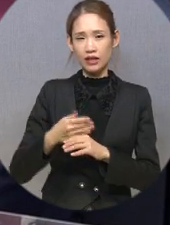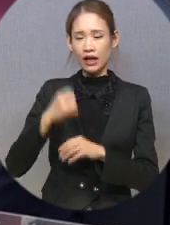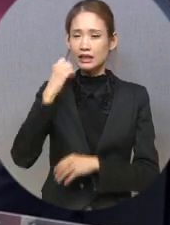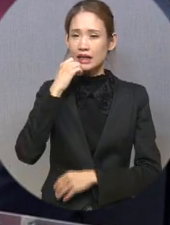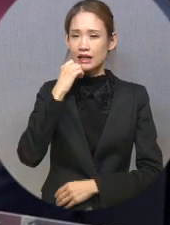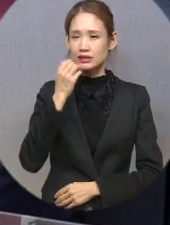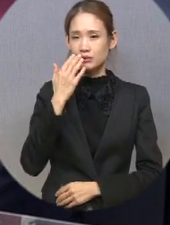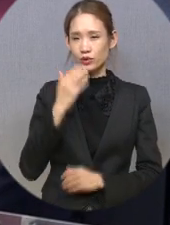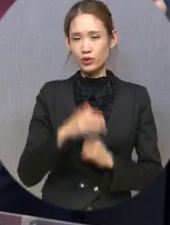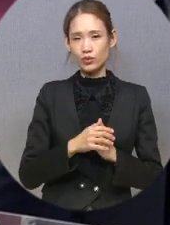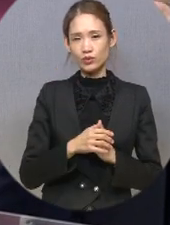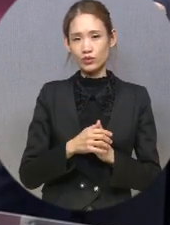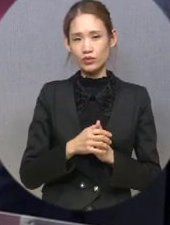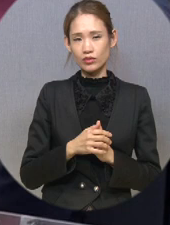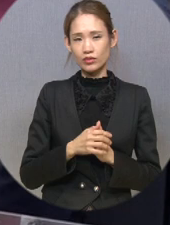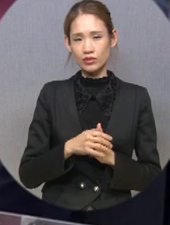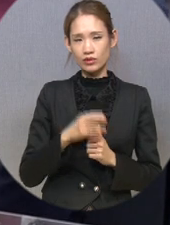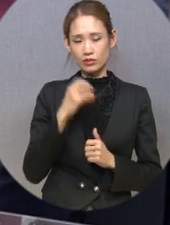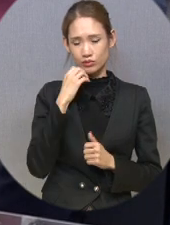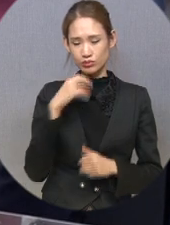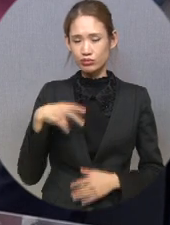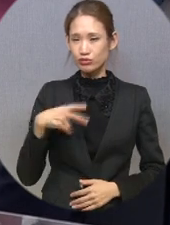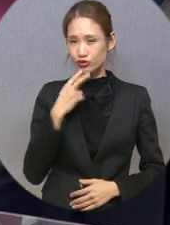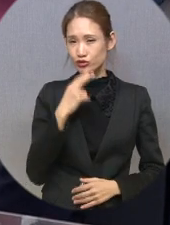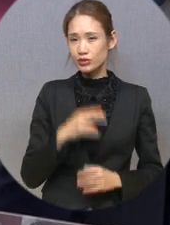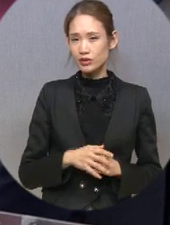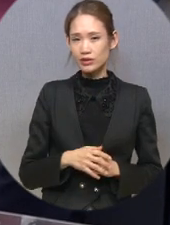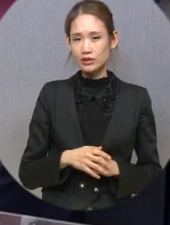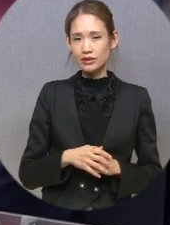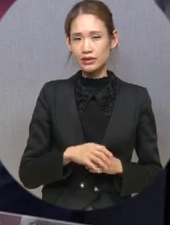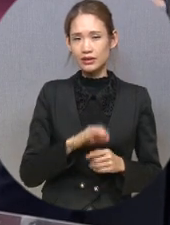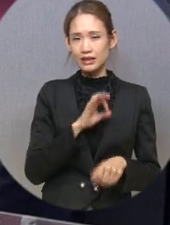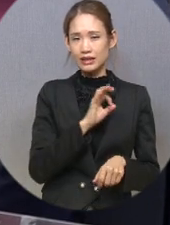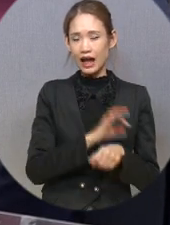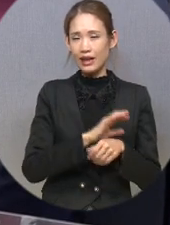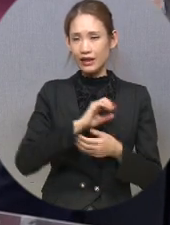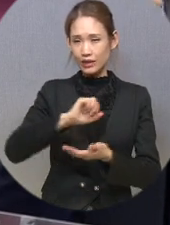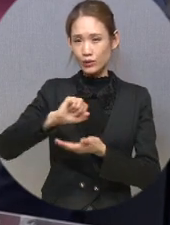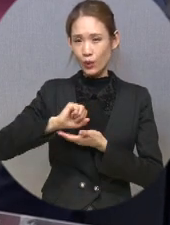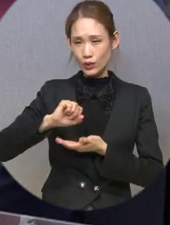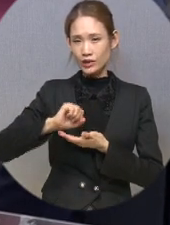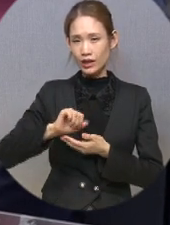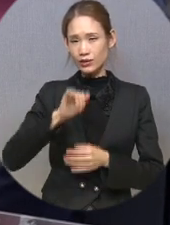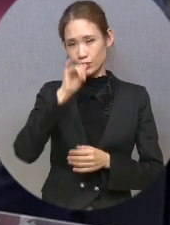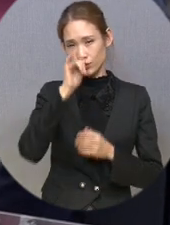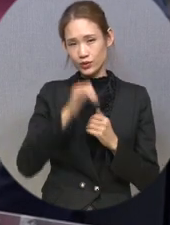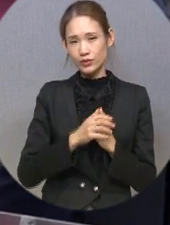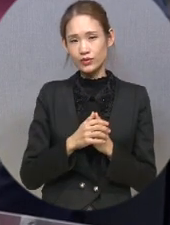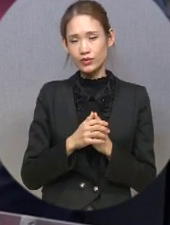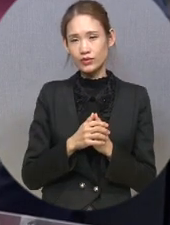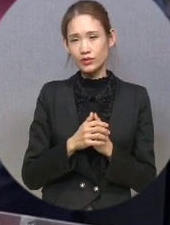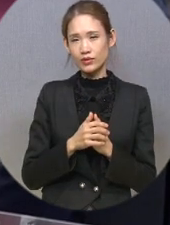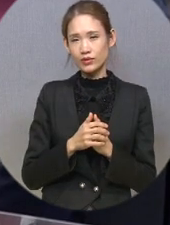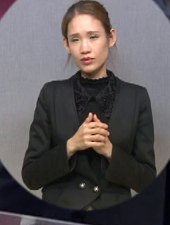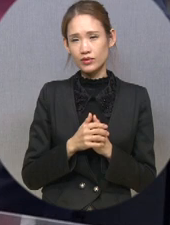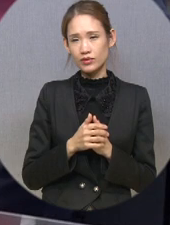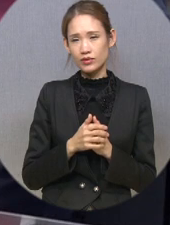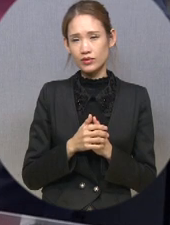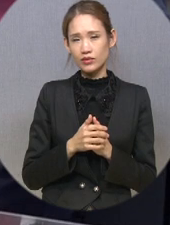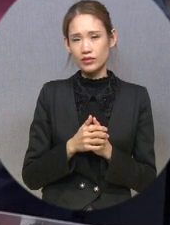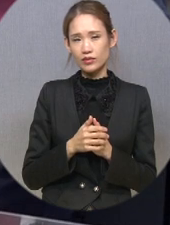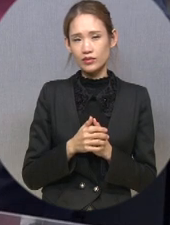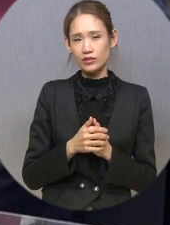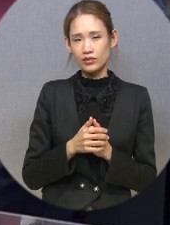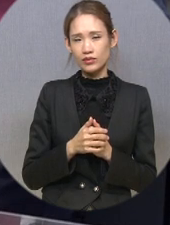하거나 또는 뭐 굶거나 집에서 간단한 도시락을 싸가는 학생들도 없지 않다는 얘기를 하고 있거든요. 따라서